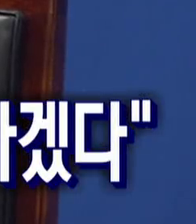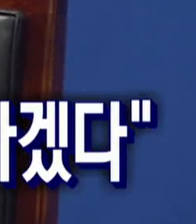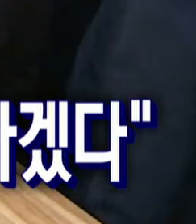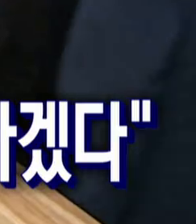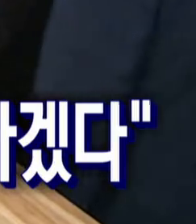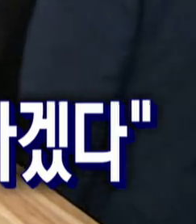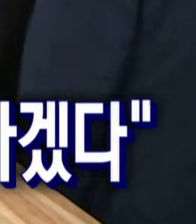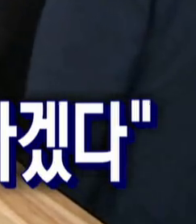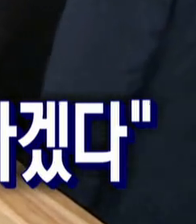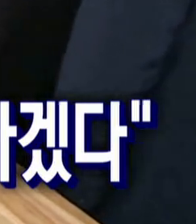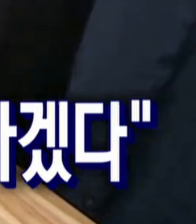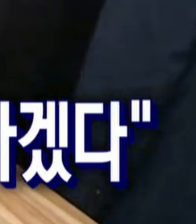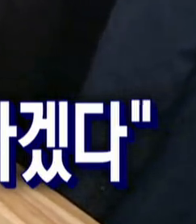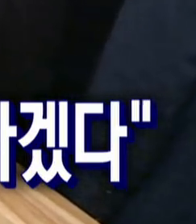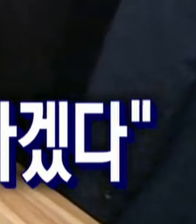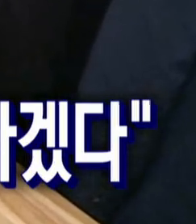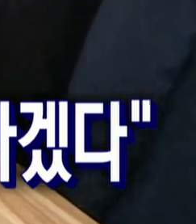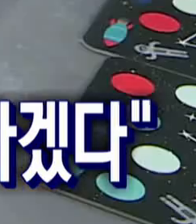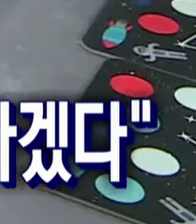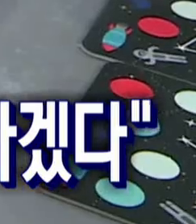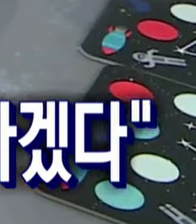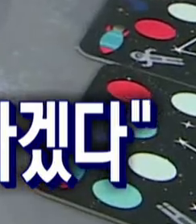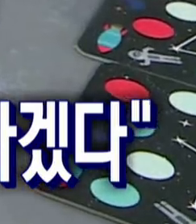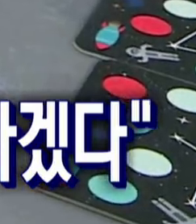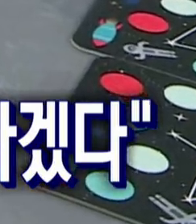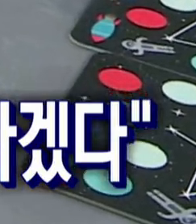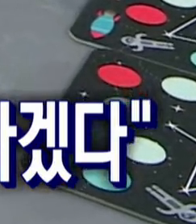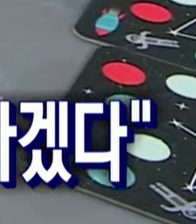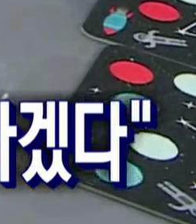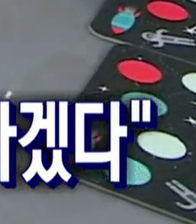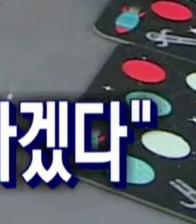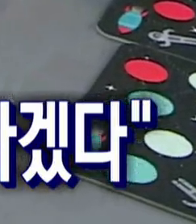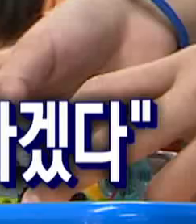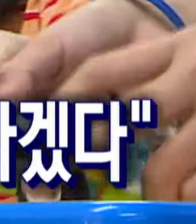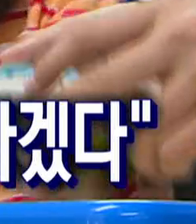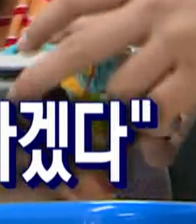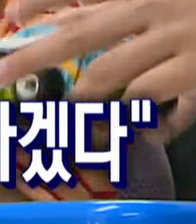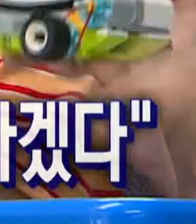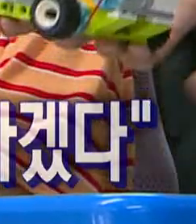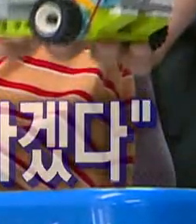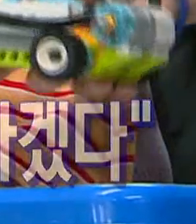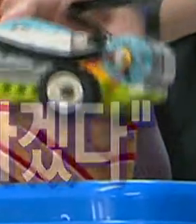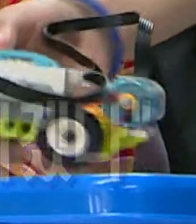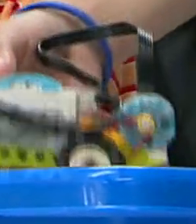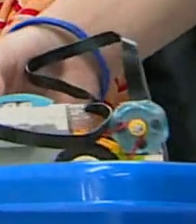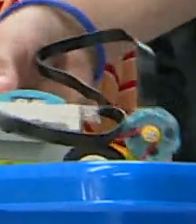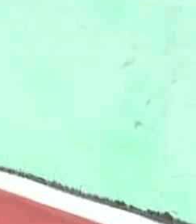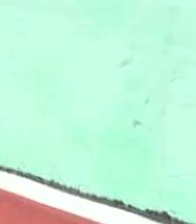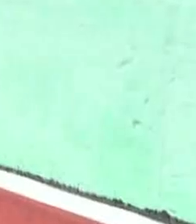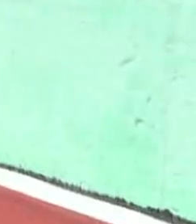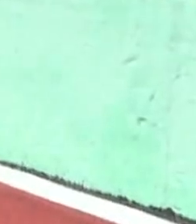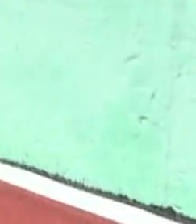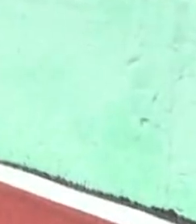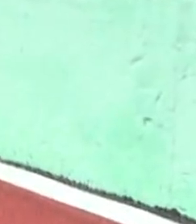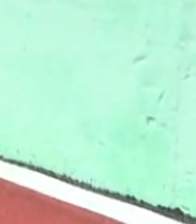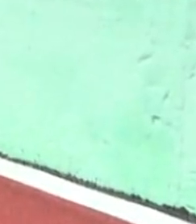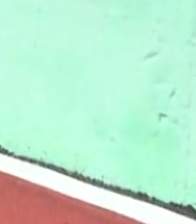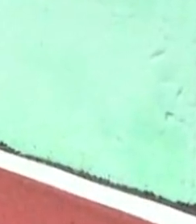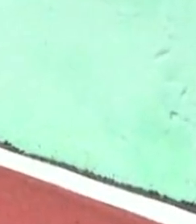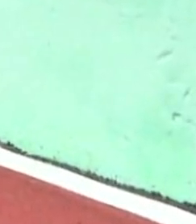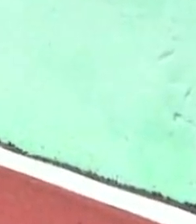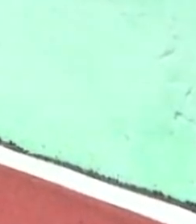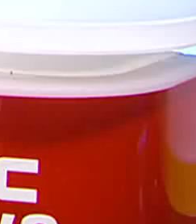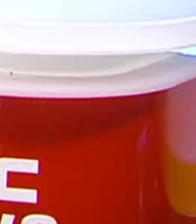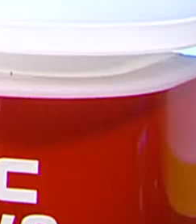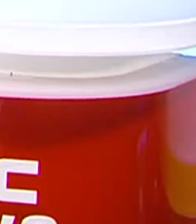마련했다고 자평했습니다. 반면 도의회 등 기관들과 빚어진 불협화음에 대해서는 충분한 소통을 이어가겠다고 강조했습니다.